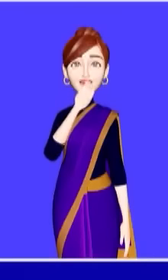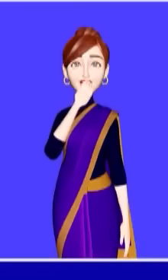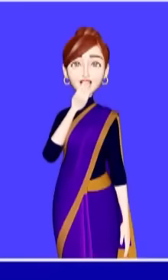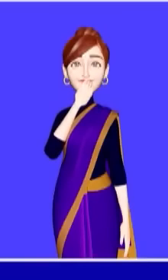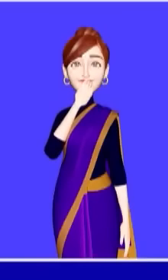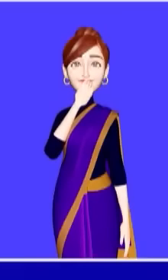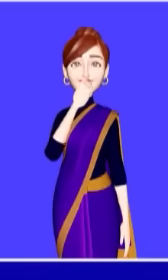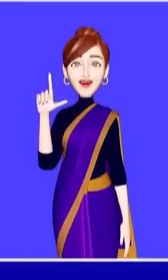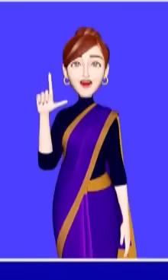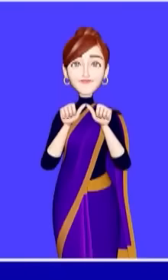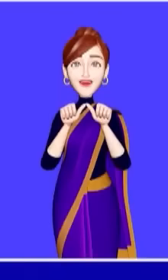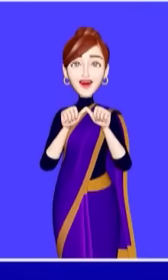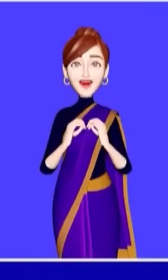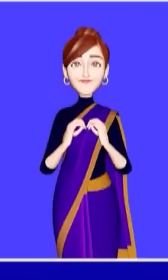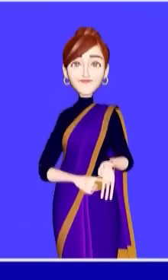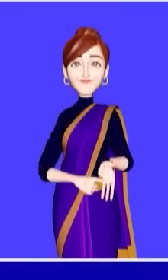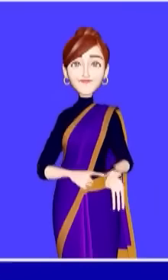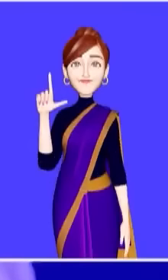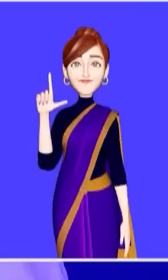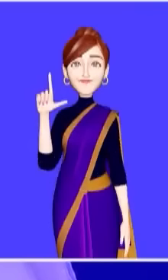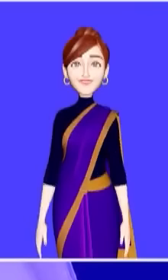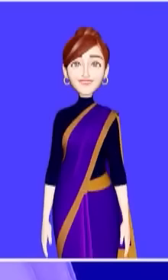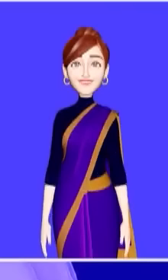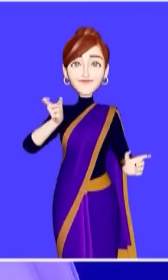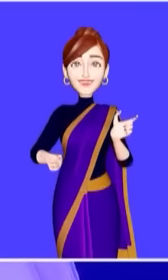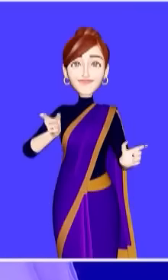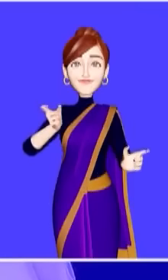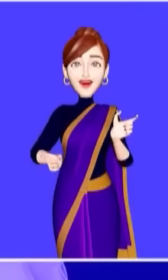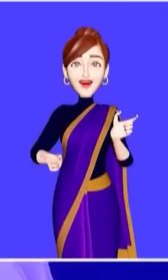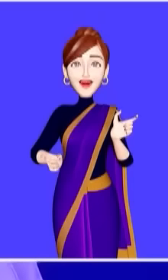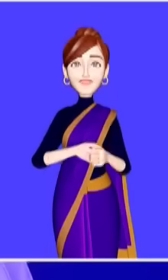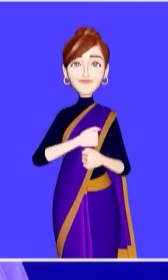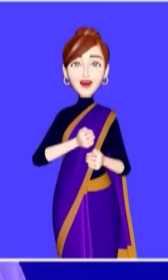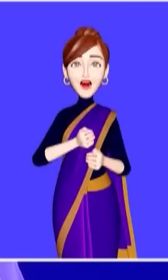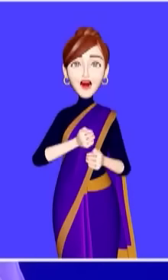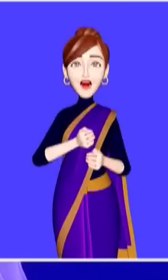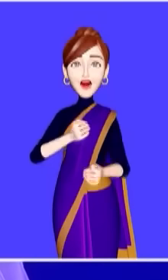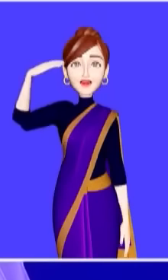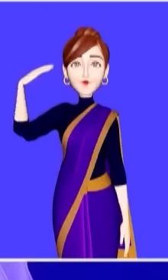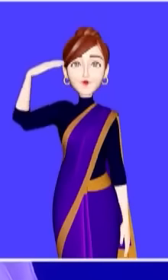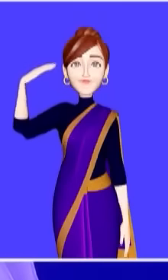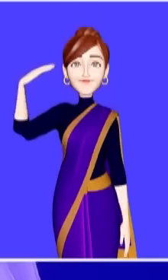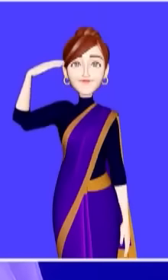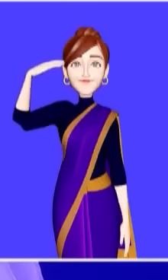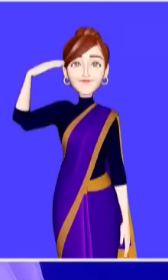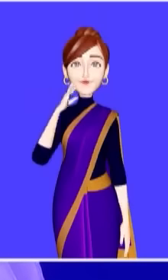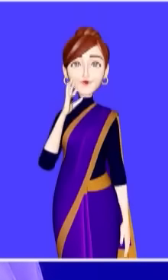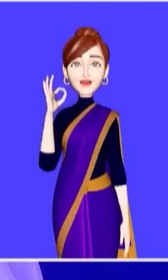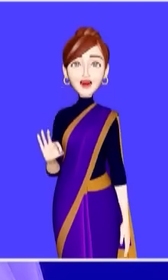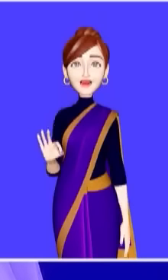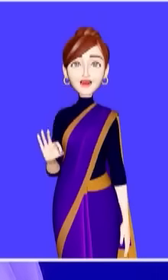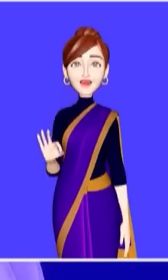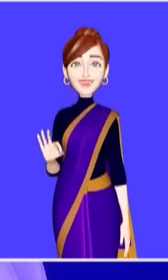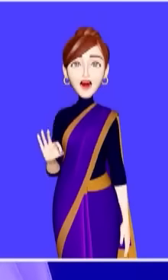नहीं, भारत को एआई में भाग्य दिखता है, भारत को एआई